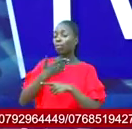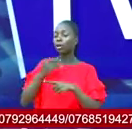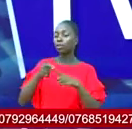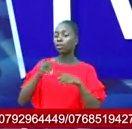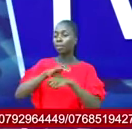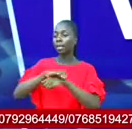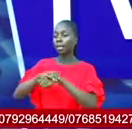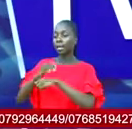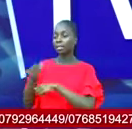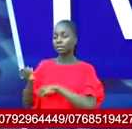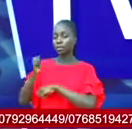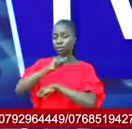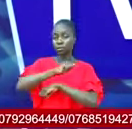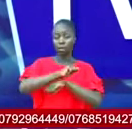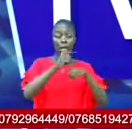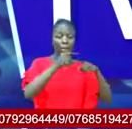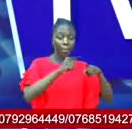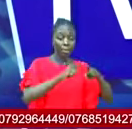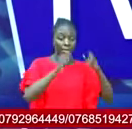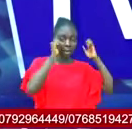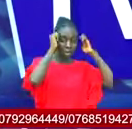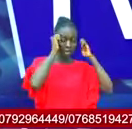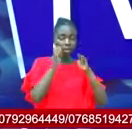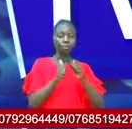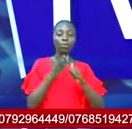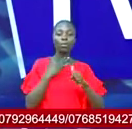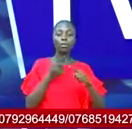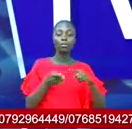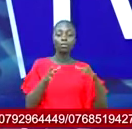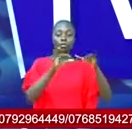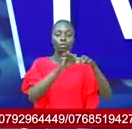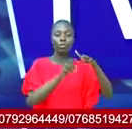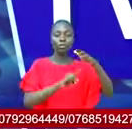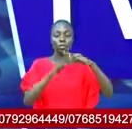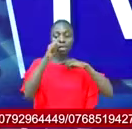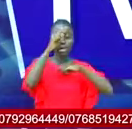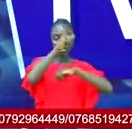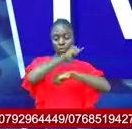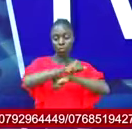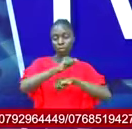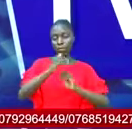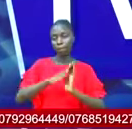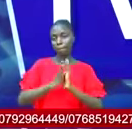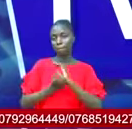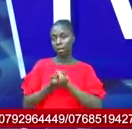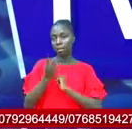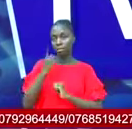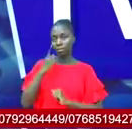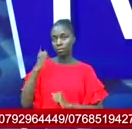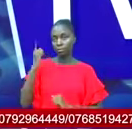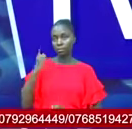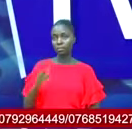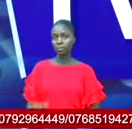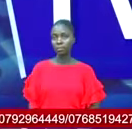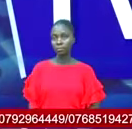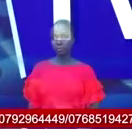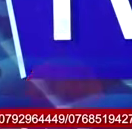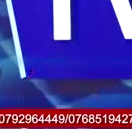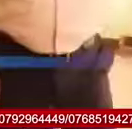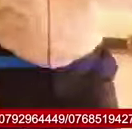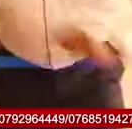kuwapeleka wanao shuleni wale wanafunzi ambao wanafaa kujiunga na grade ya saba. Robert Malala anaelezea zaidi.